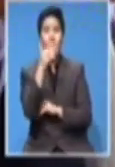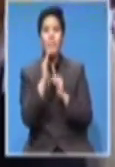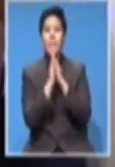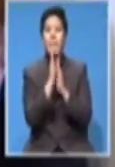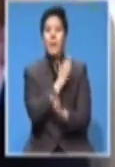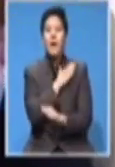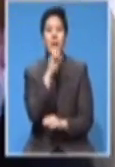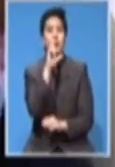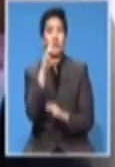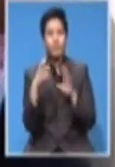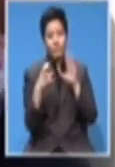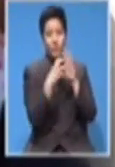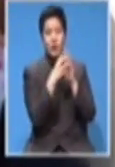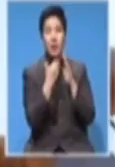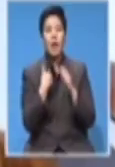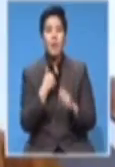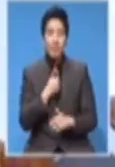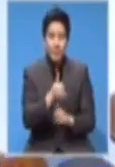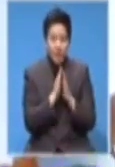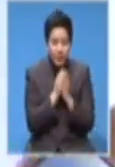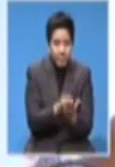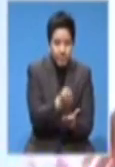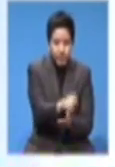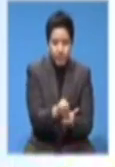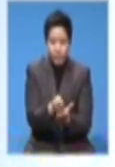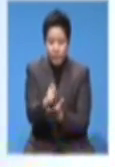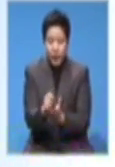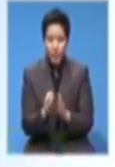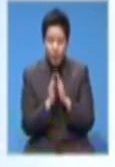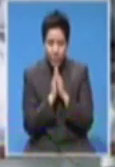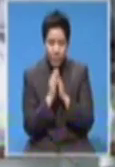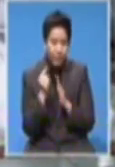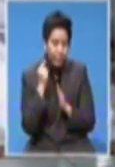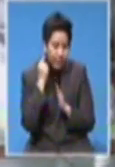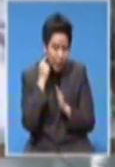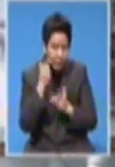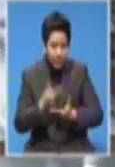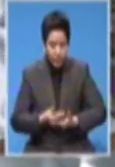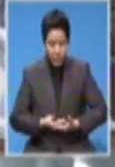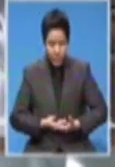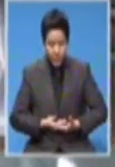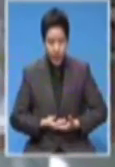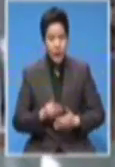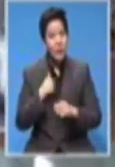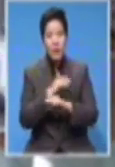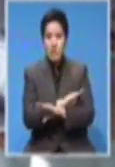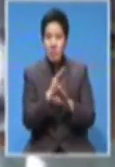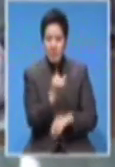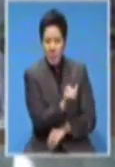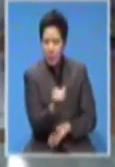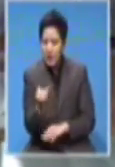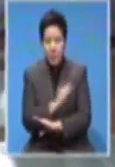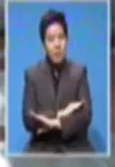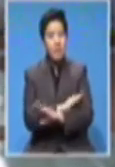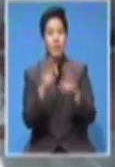กะเข้าวัดทำบุญตักบาตรฟังพระธรรมเทศนารักษาศีลลดละเลิกอบายมุขท